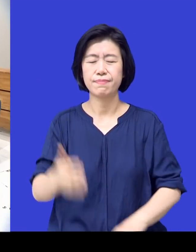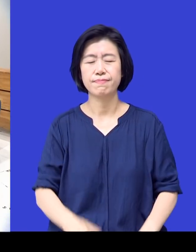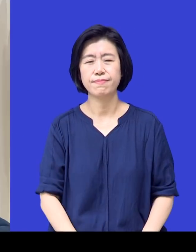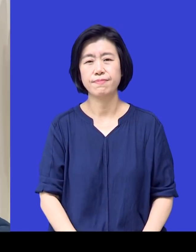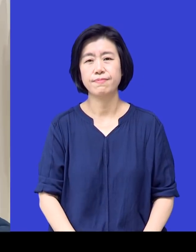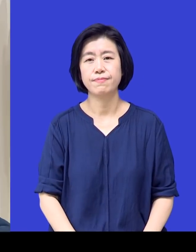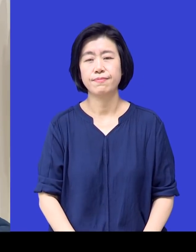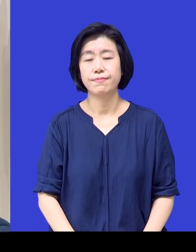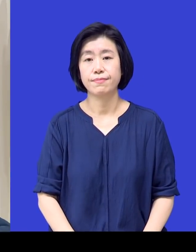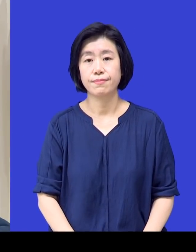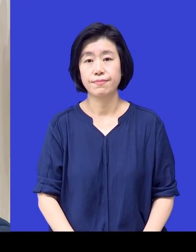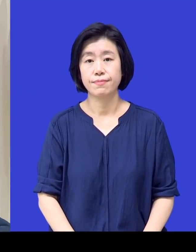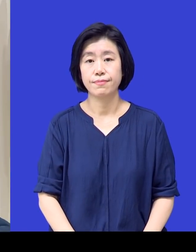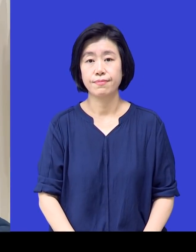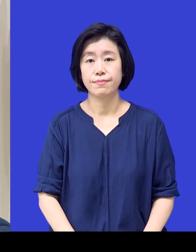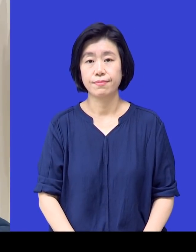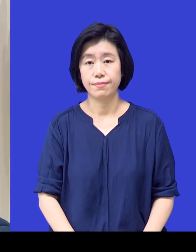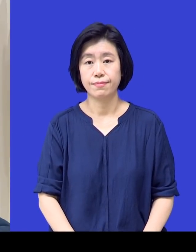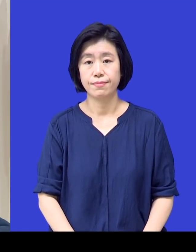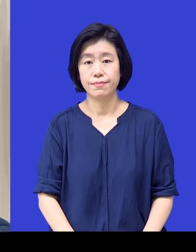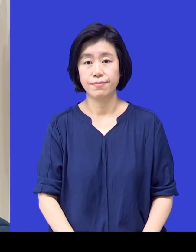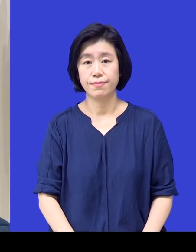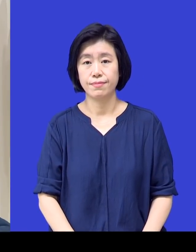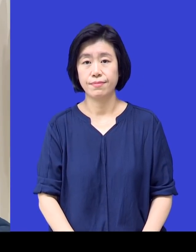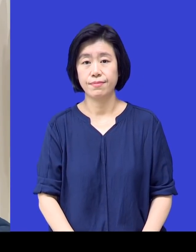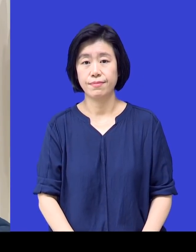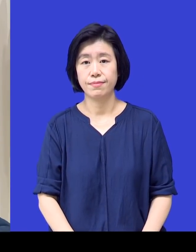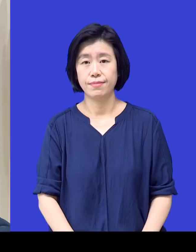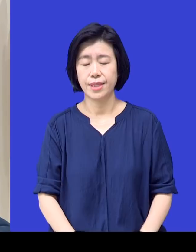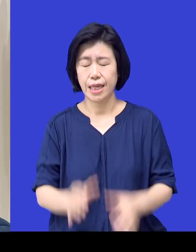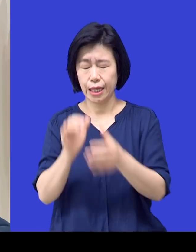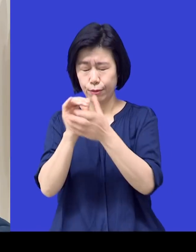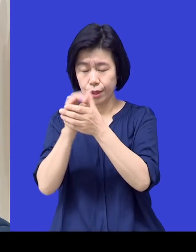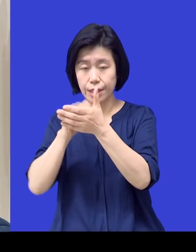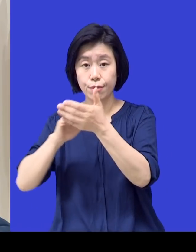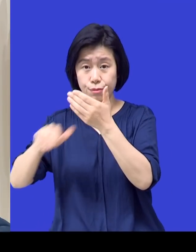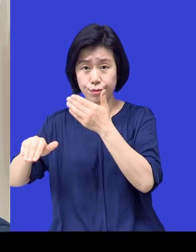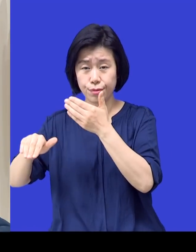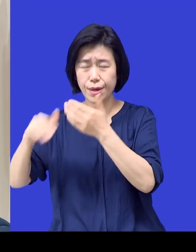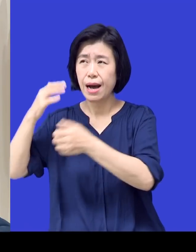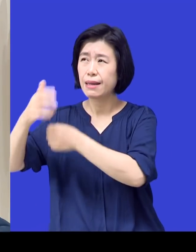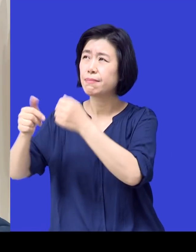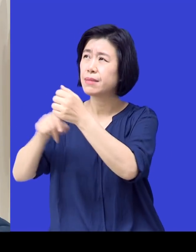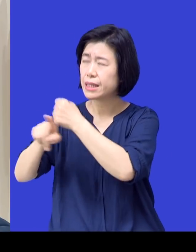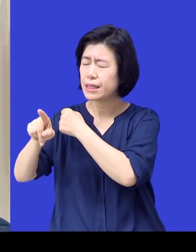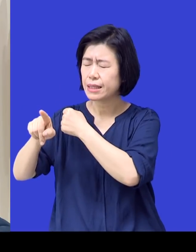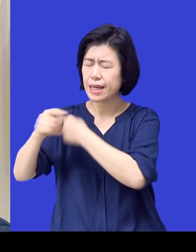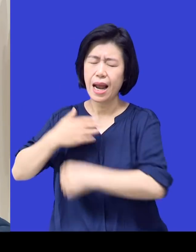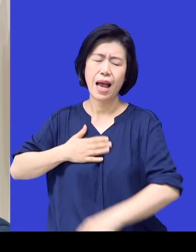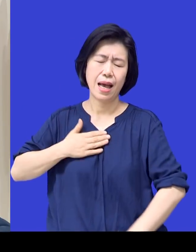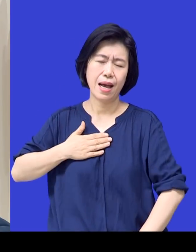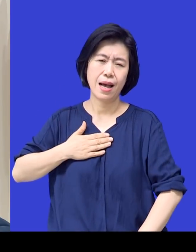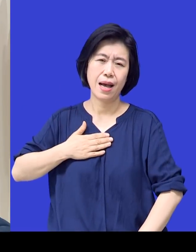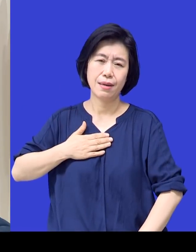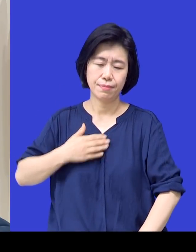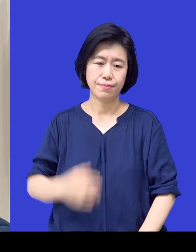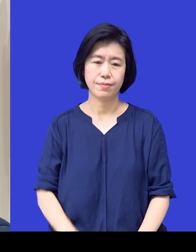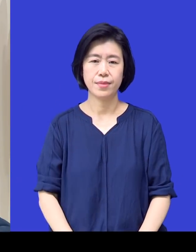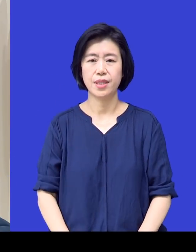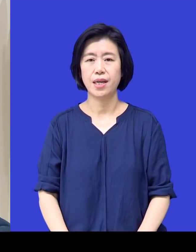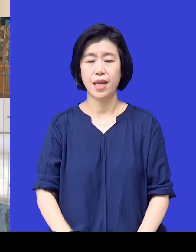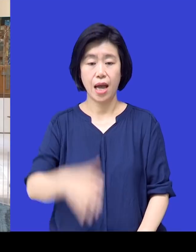저를. 예. 그래서 제가 그냥 팩스로 저희 한국 사무실에다가 내가